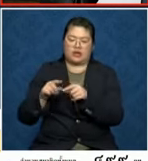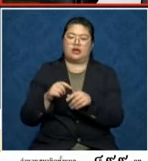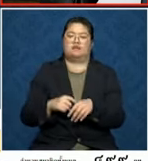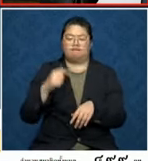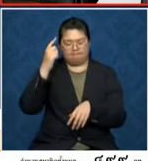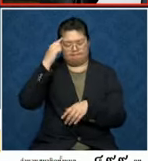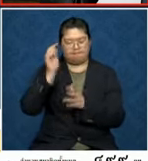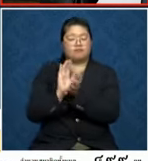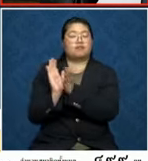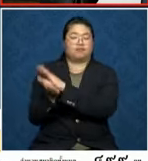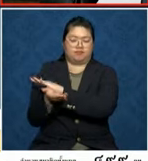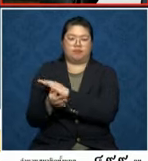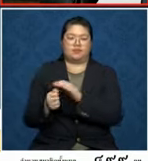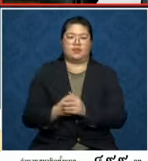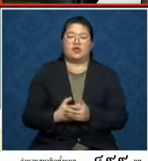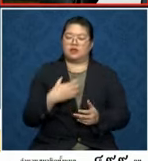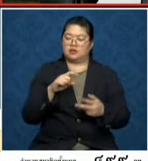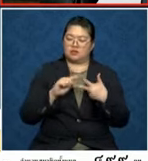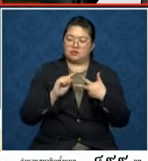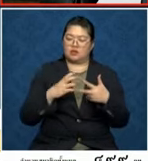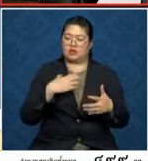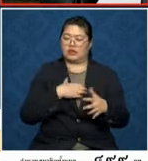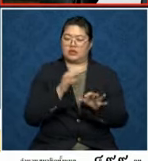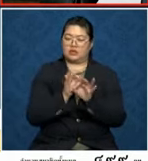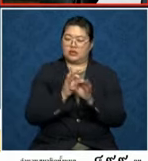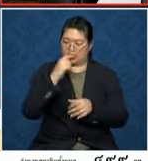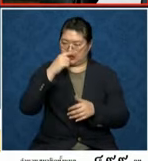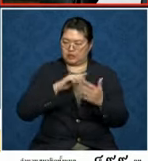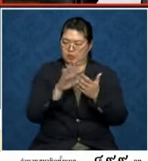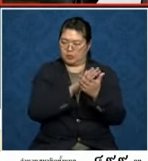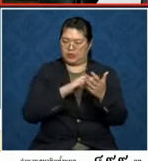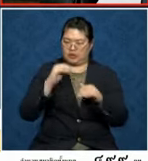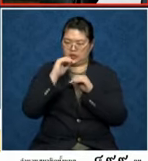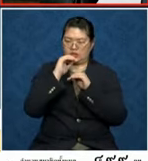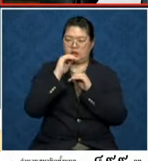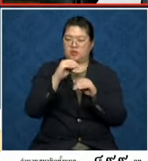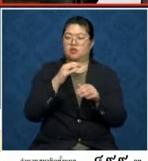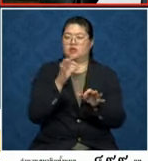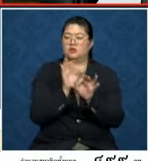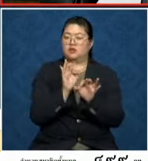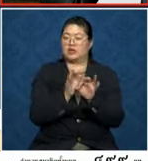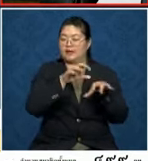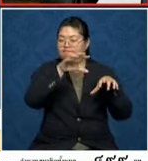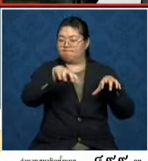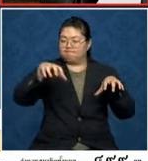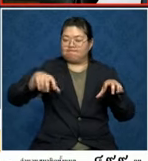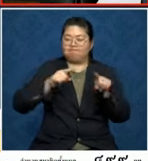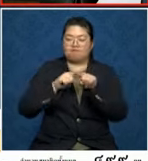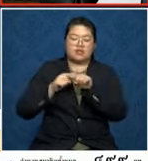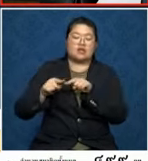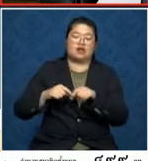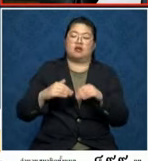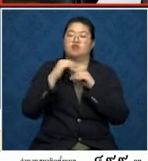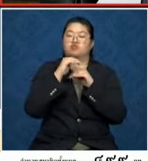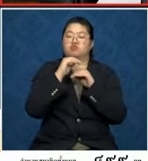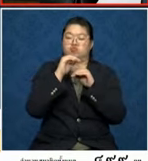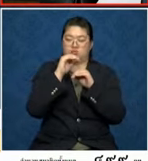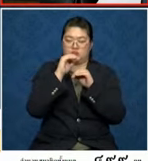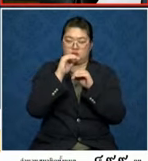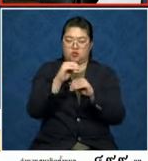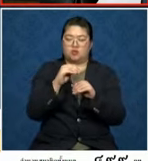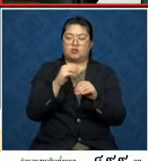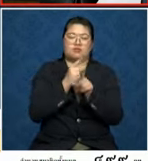คืออยากจะให้ธนาคารแห่งประเทศไทยนะครับออกกฎเกณฑ์กำหนดให้กับธนาคารพาณิชย์ใช้กฎเกณฑ์ที่เข้มงวด